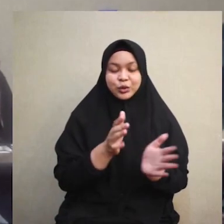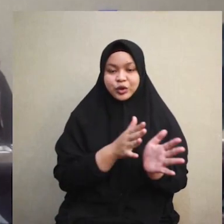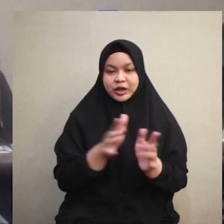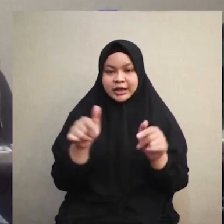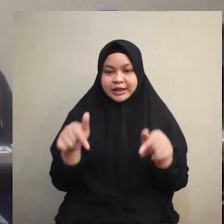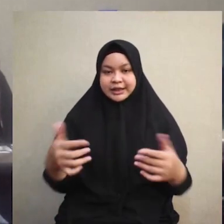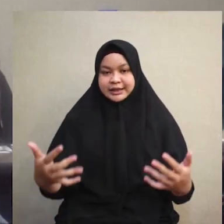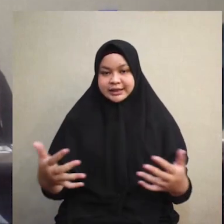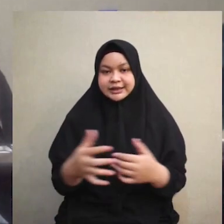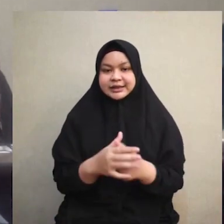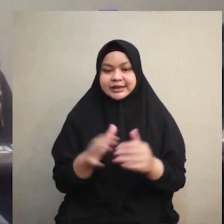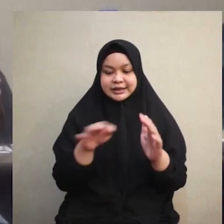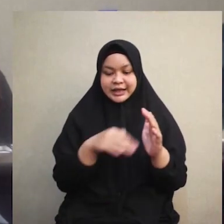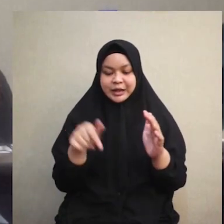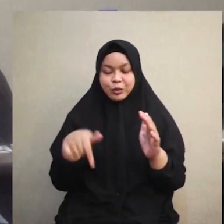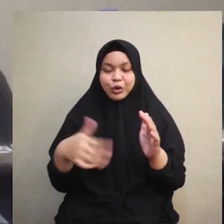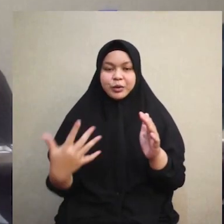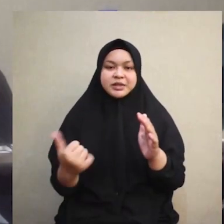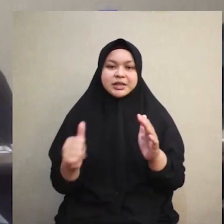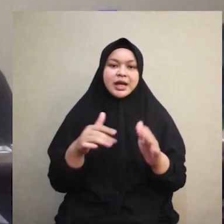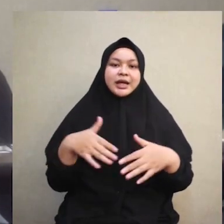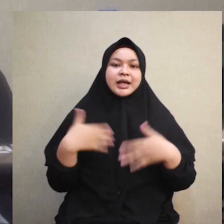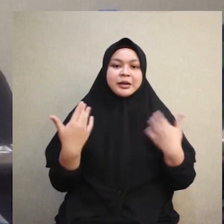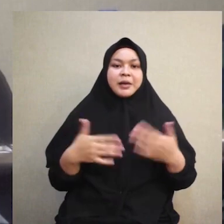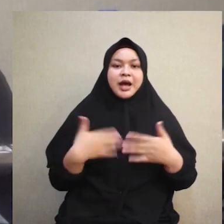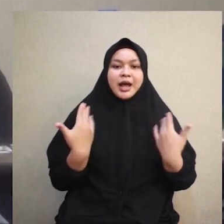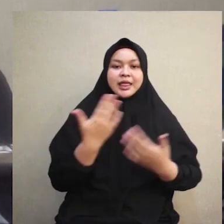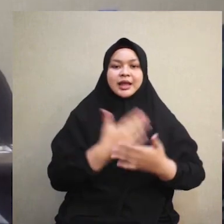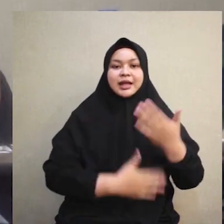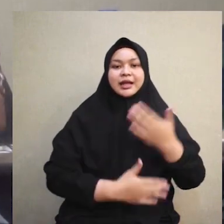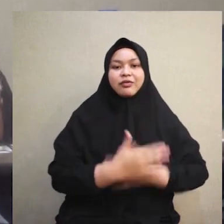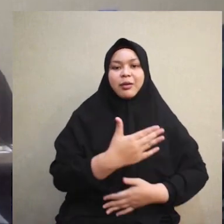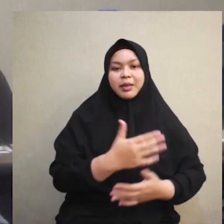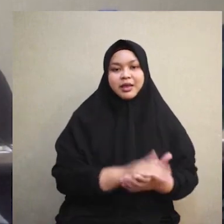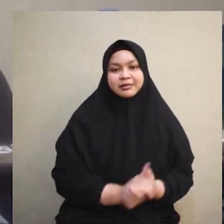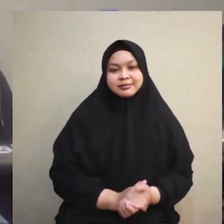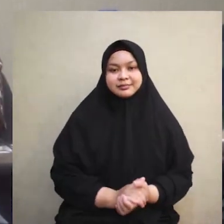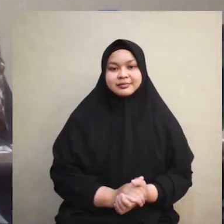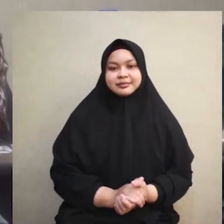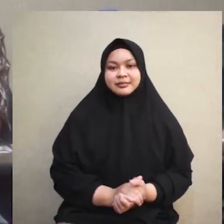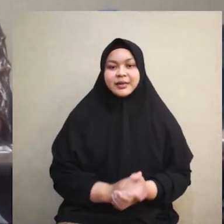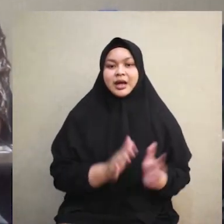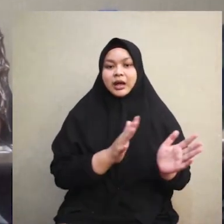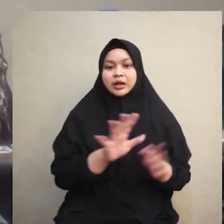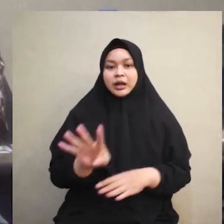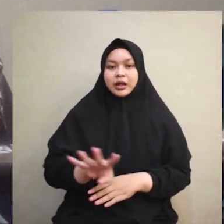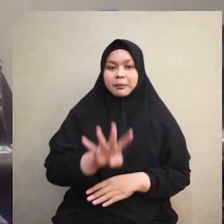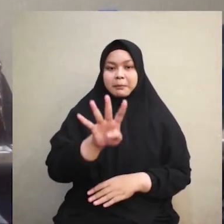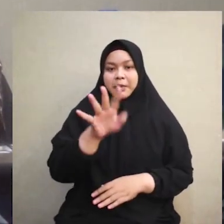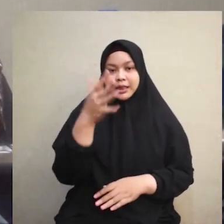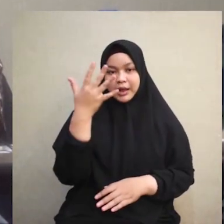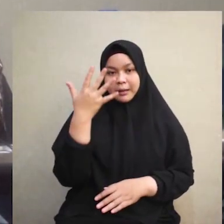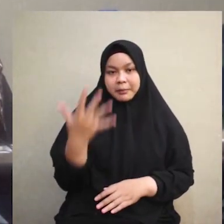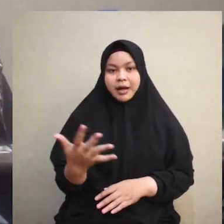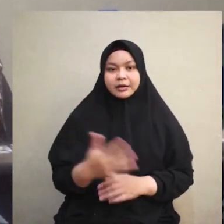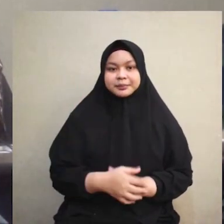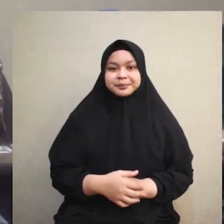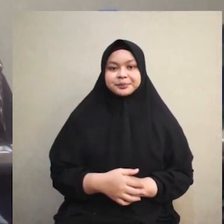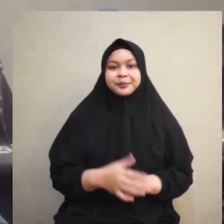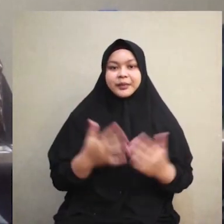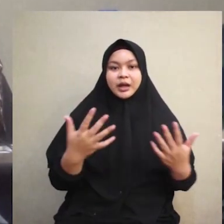itu dinikmati oleh difabel nah yang keempat itu